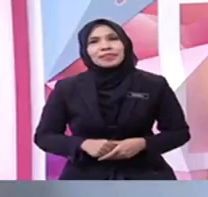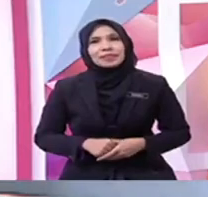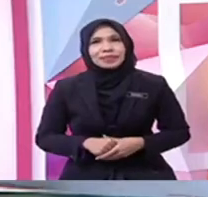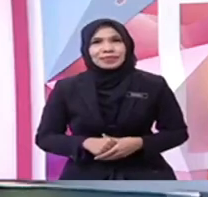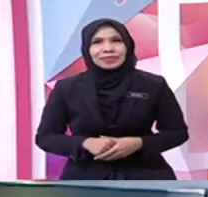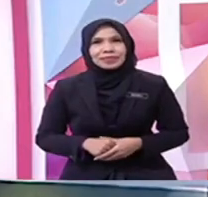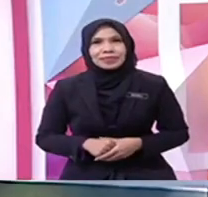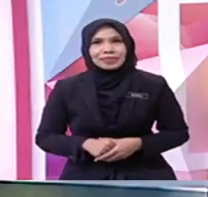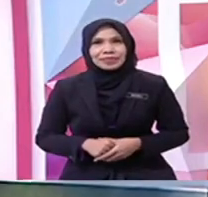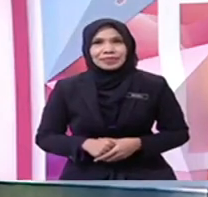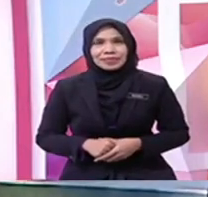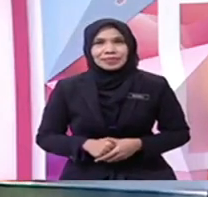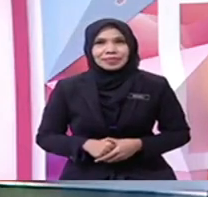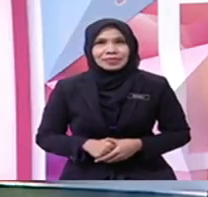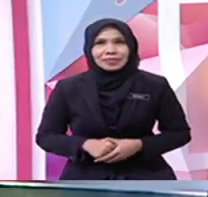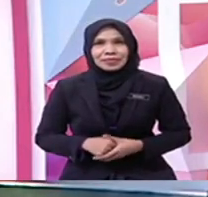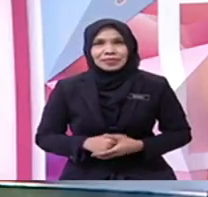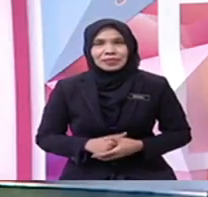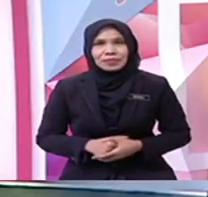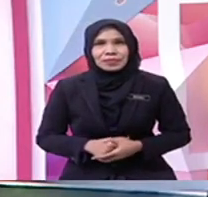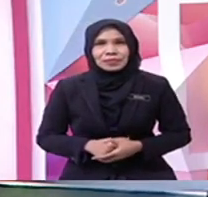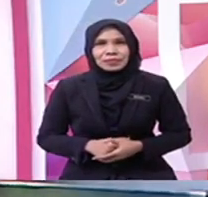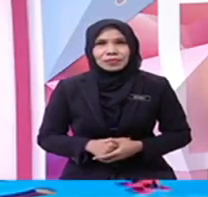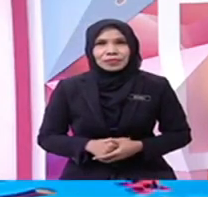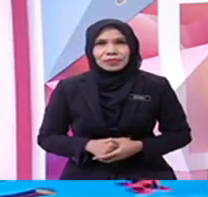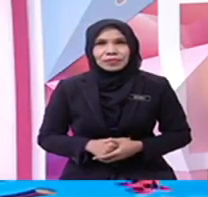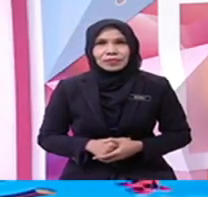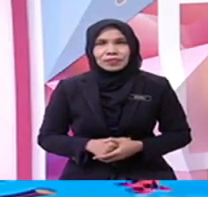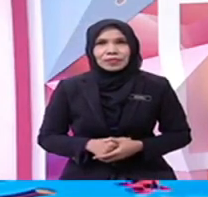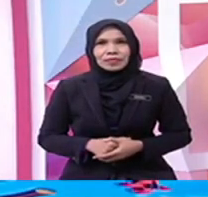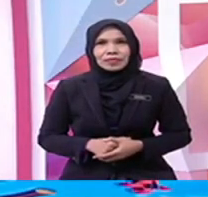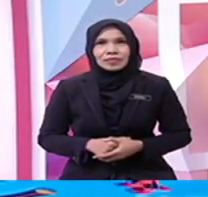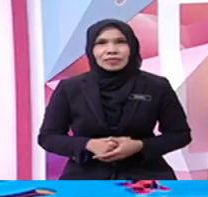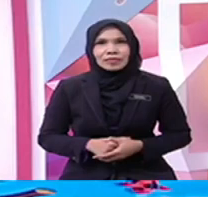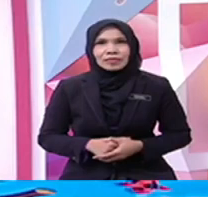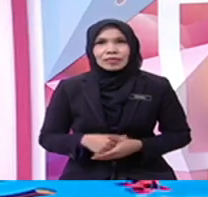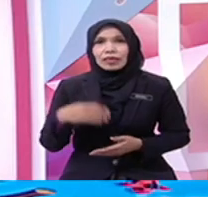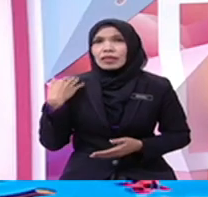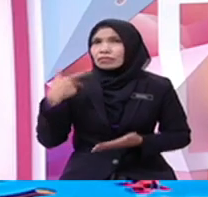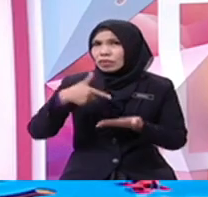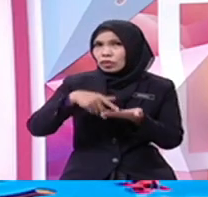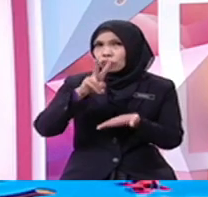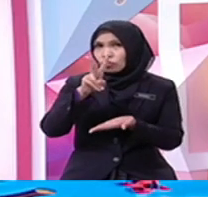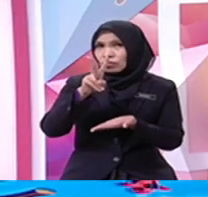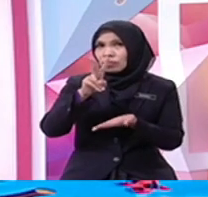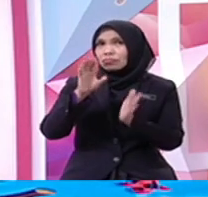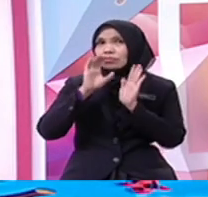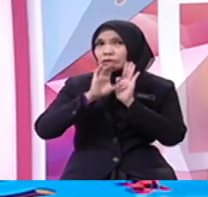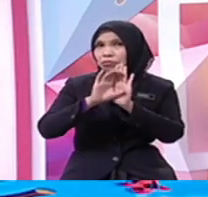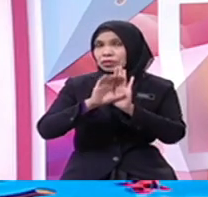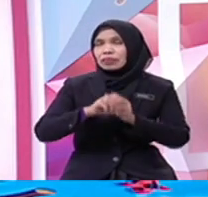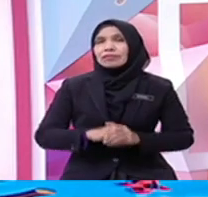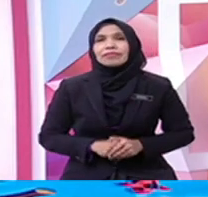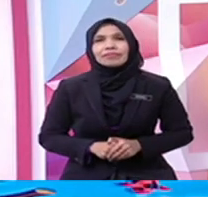keju Oke sebelah sini Hai Jaan seterusnya Cikgu kita Ade lagi dua gambar terakhir untuk kita selesaikan